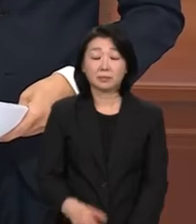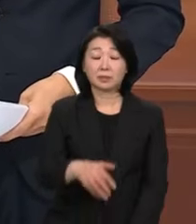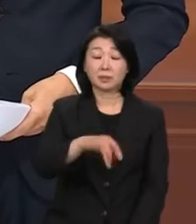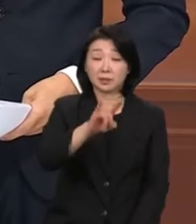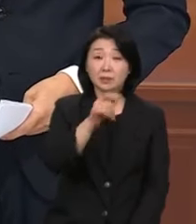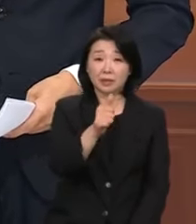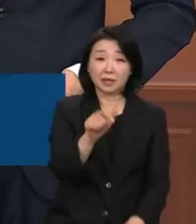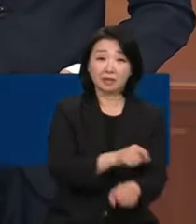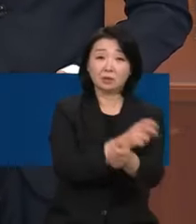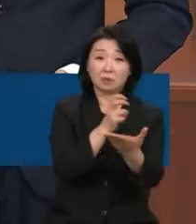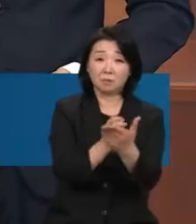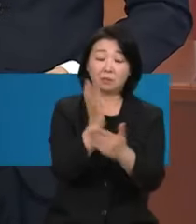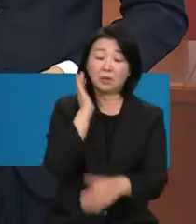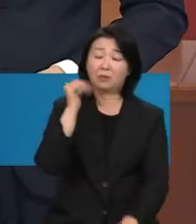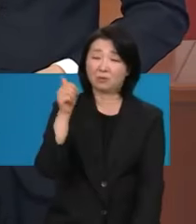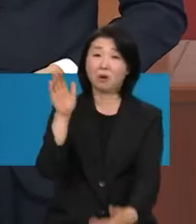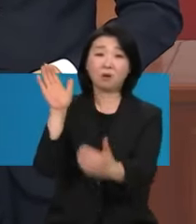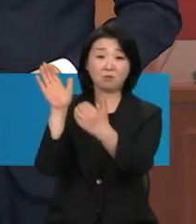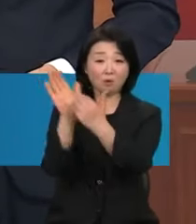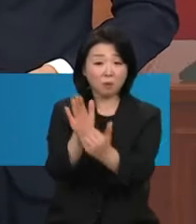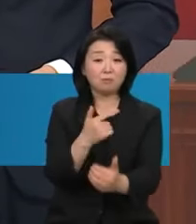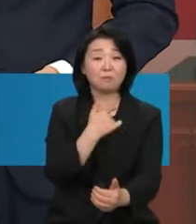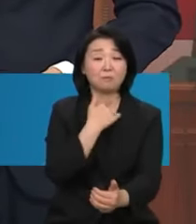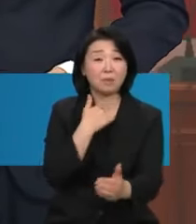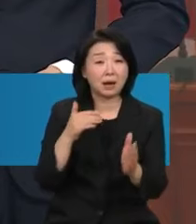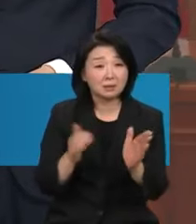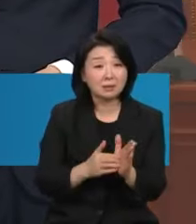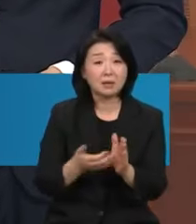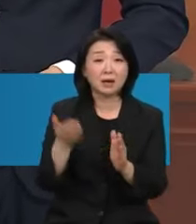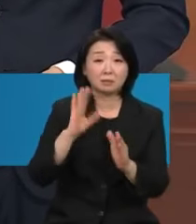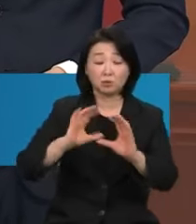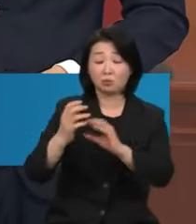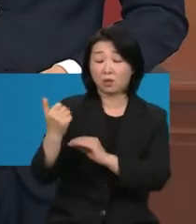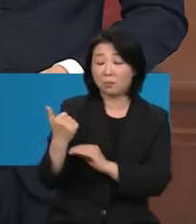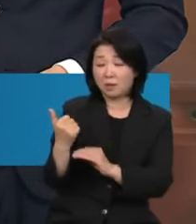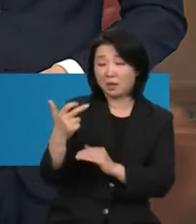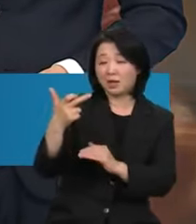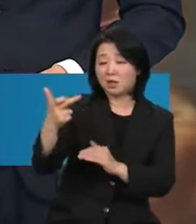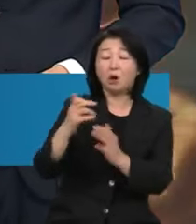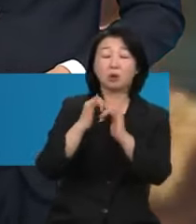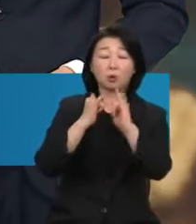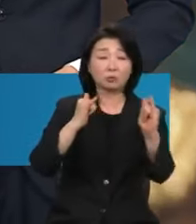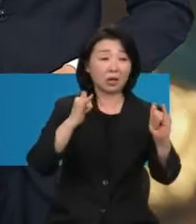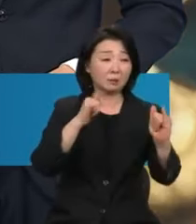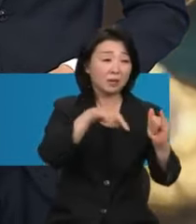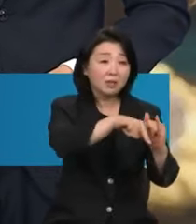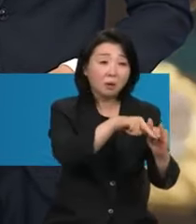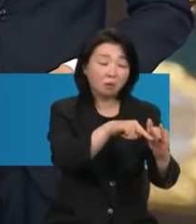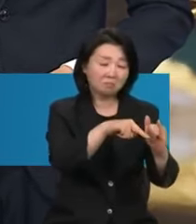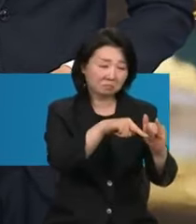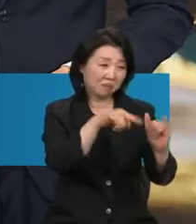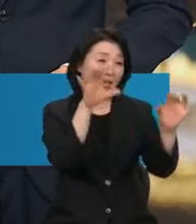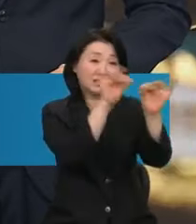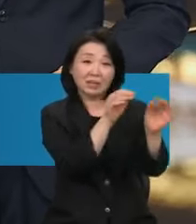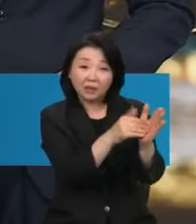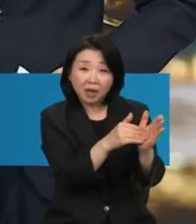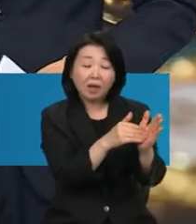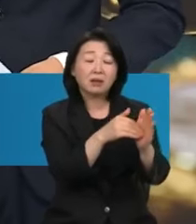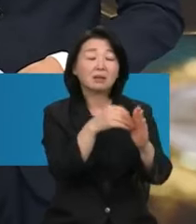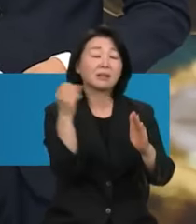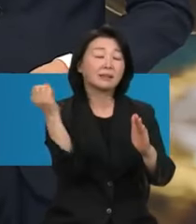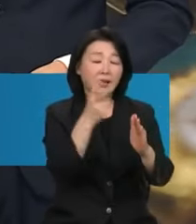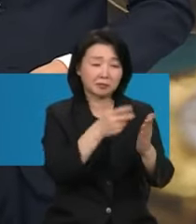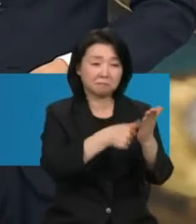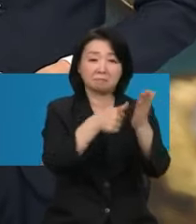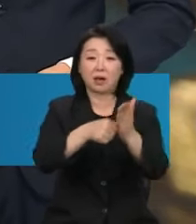최상병 특검법은 대통령이 거부권을 행사하더라도 국민의힘에서 17명의 이탈표가 나온다면 재의결이